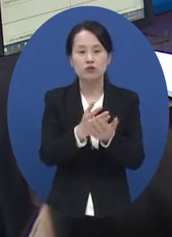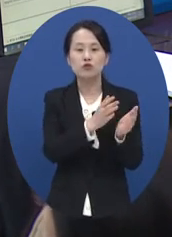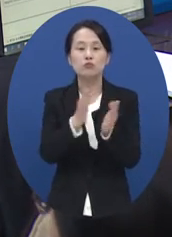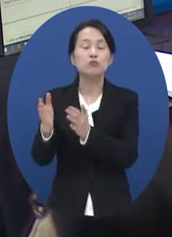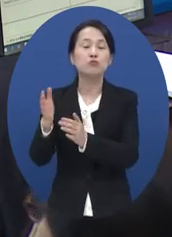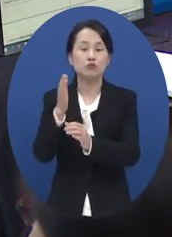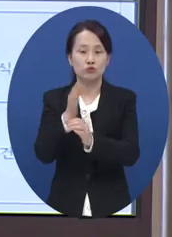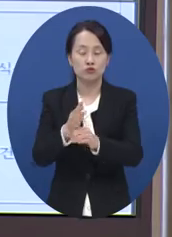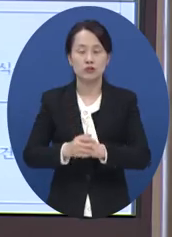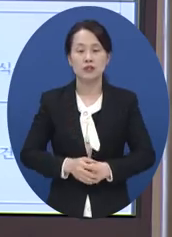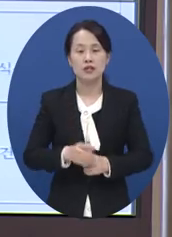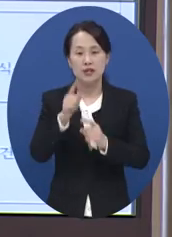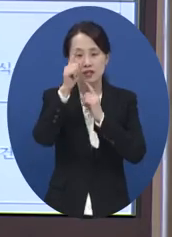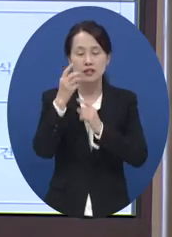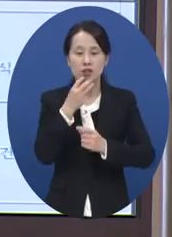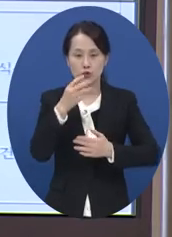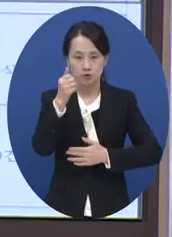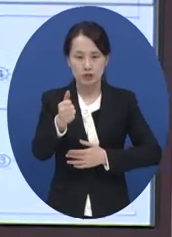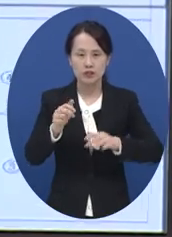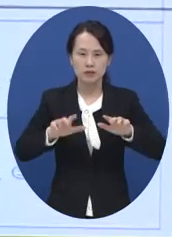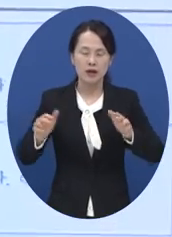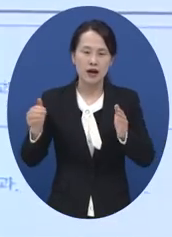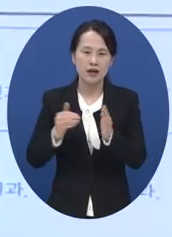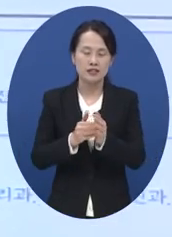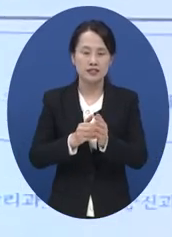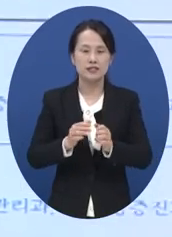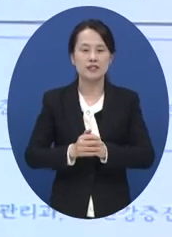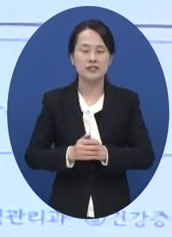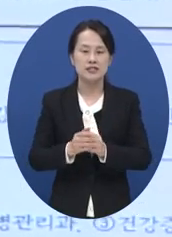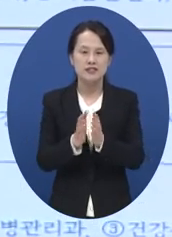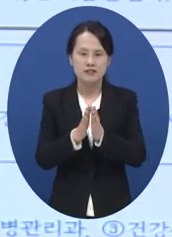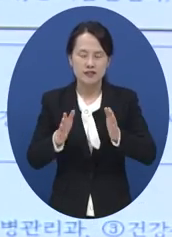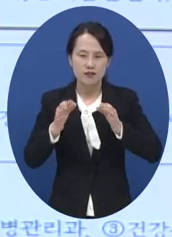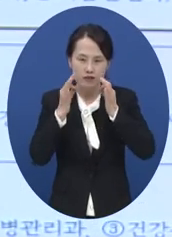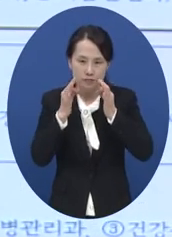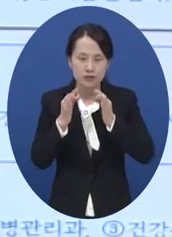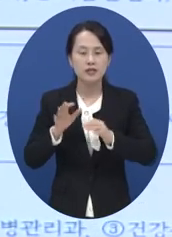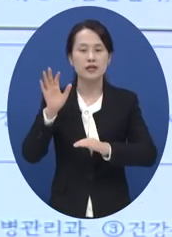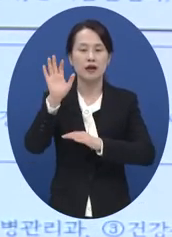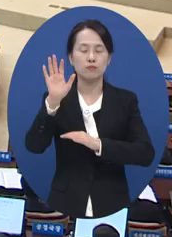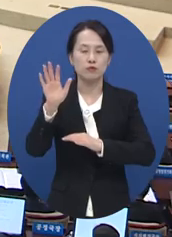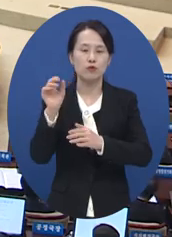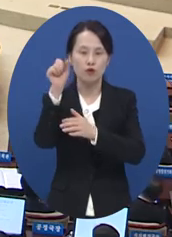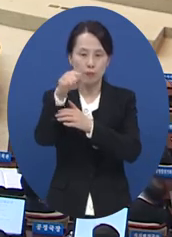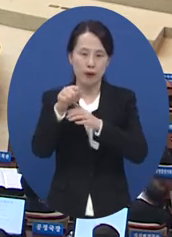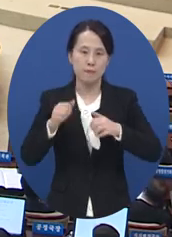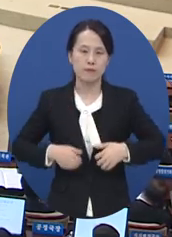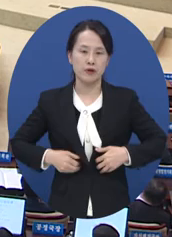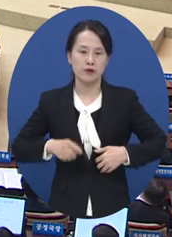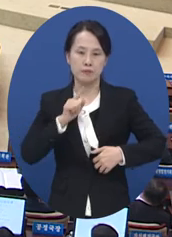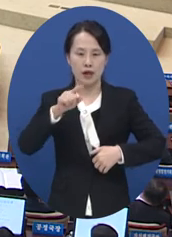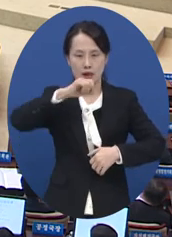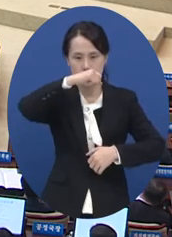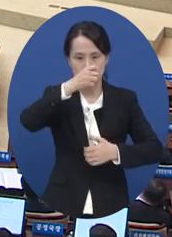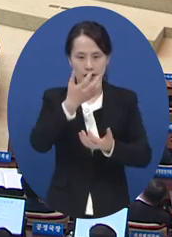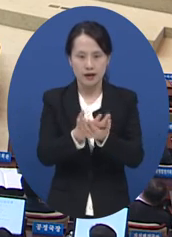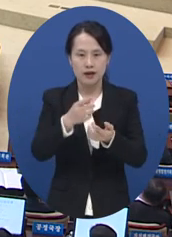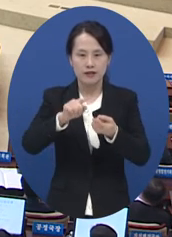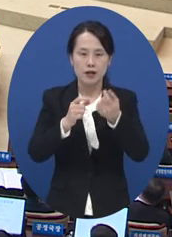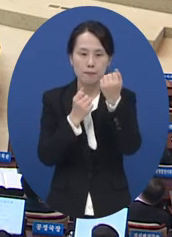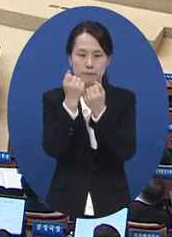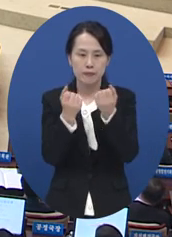등을 처리할 예정 이 지사는 지금까지 공정에 씨앗을 뿌렸다 면 앞으로는 열매를 맺어야 한다 며 예산안에 대해